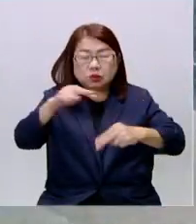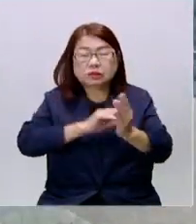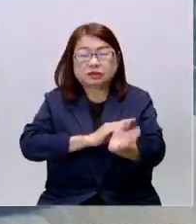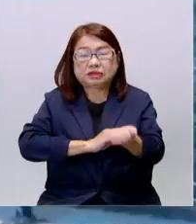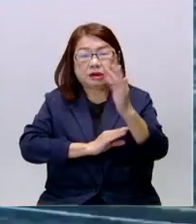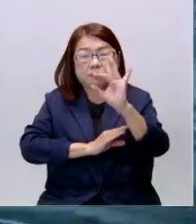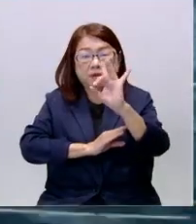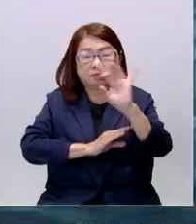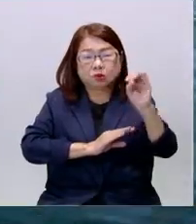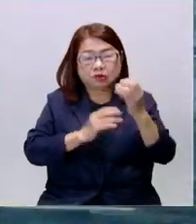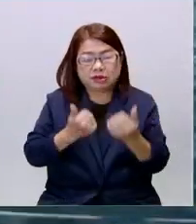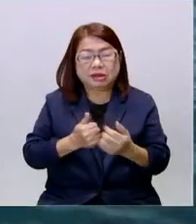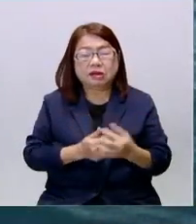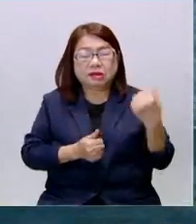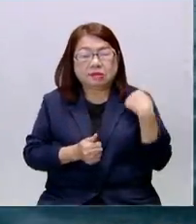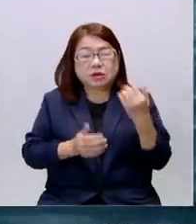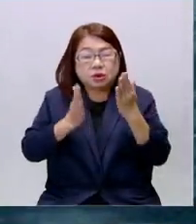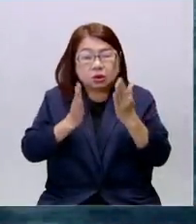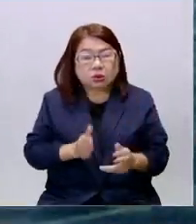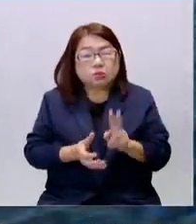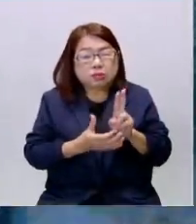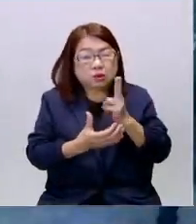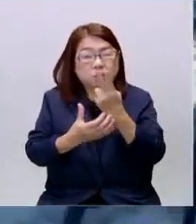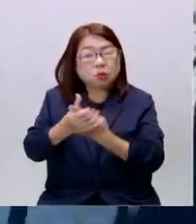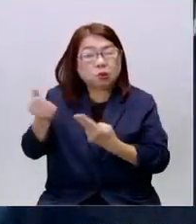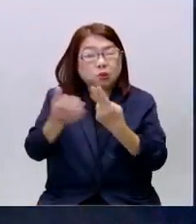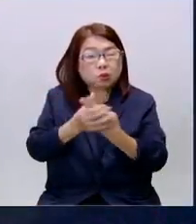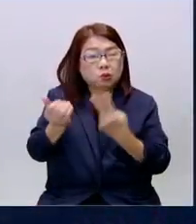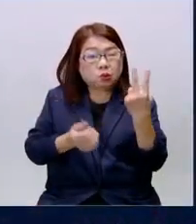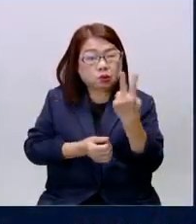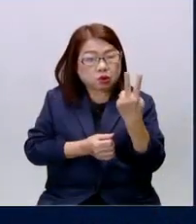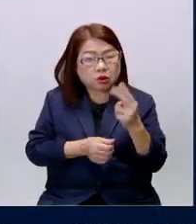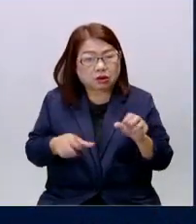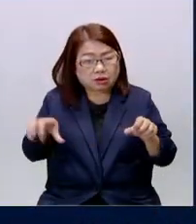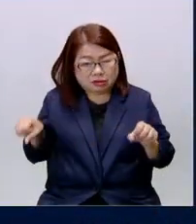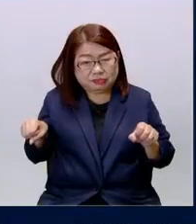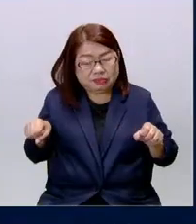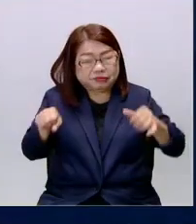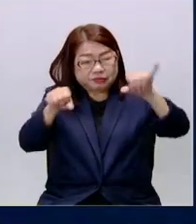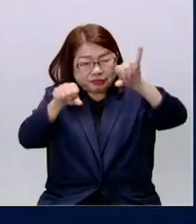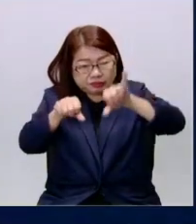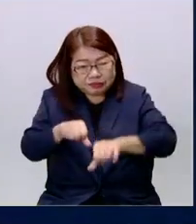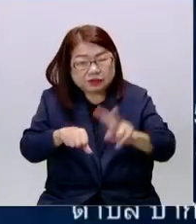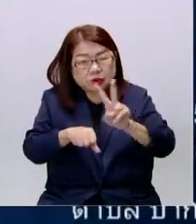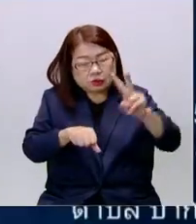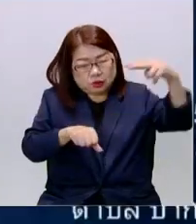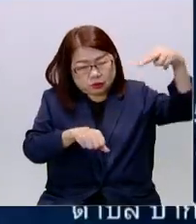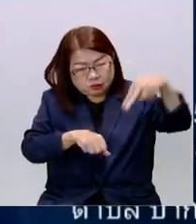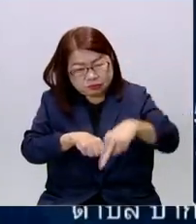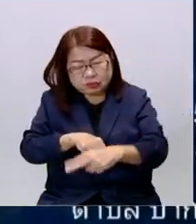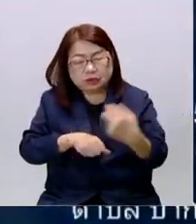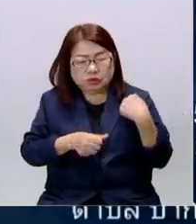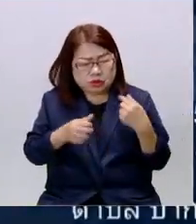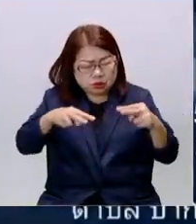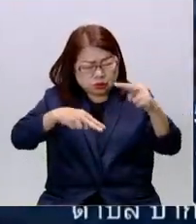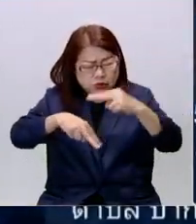าโดยการนำน้ำจะจัดนักประดาน้ำเป็นคู่นะครับจับมือกันลงไปสำรวจค้นหาผู้ประสบภัยอย่างละเอียดโดยในวันนี้เป็นการสำรวจให้ละเอียดม